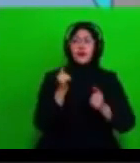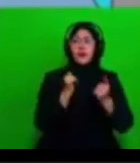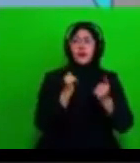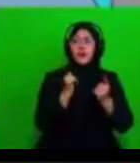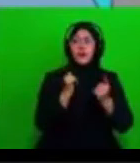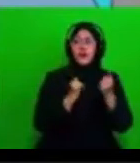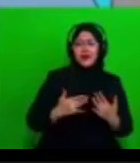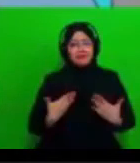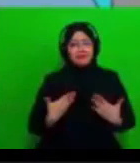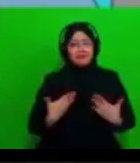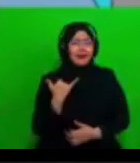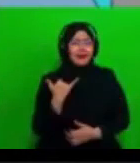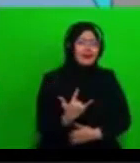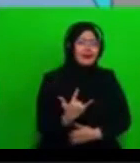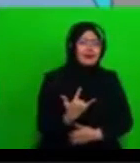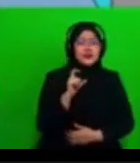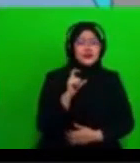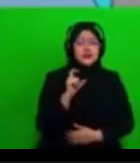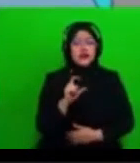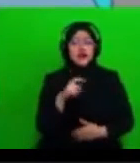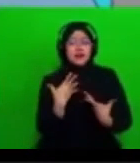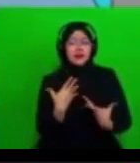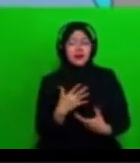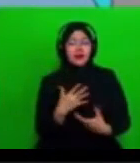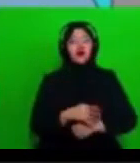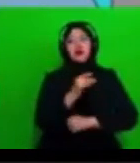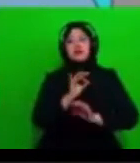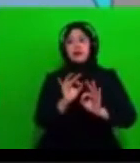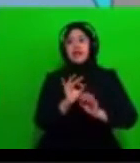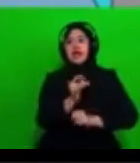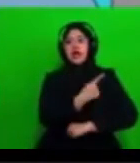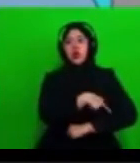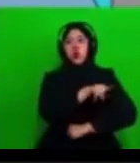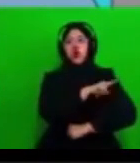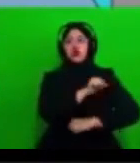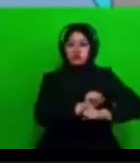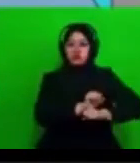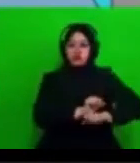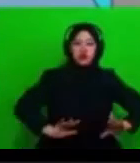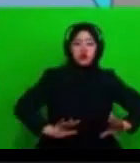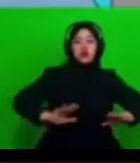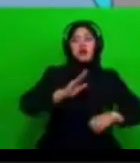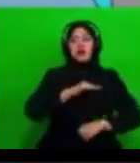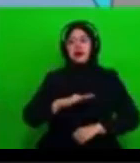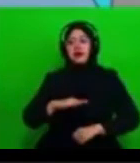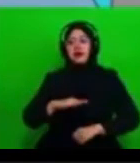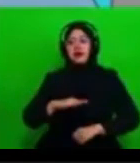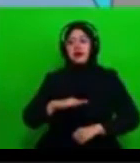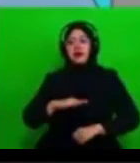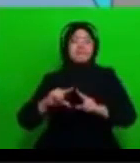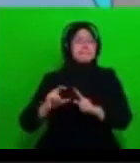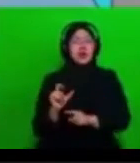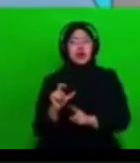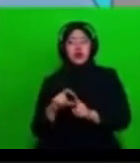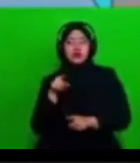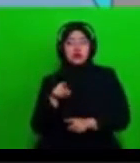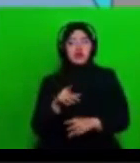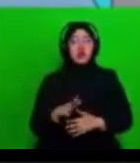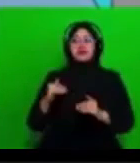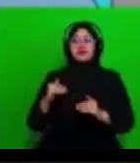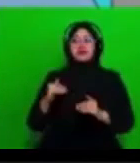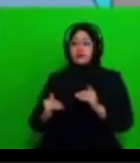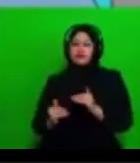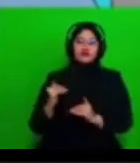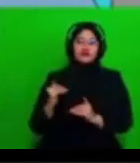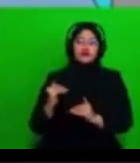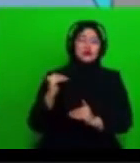bagaimana menghadirkan pendidikan yang berkualitas bagi seluruh anak usia dini agar dapat mereka dapat bertumbuh